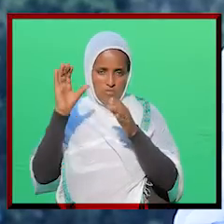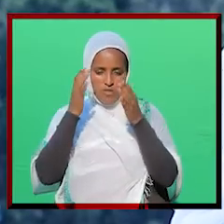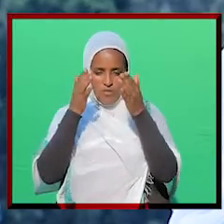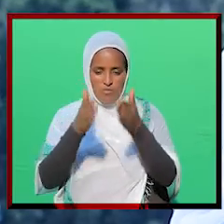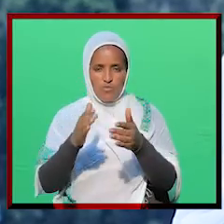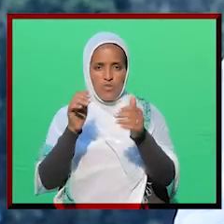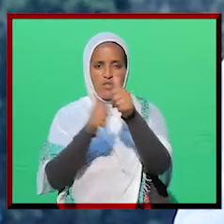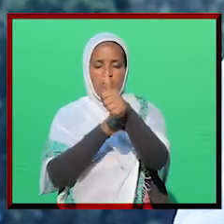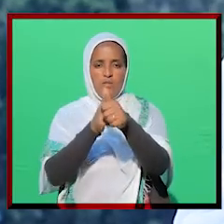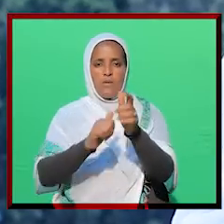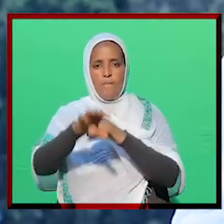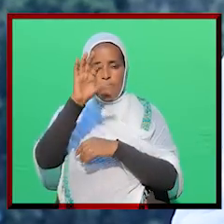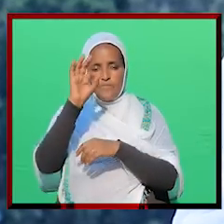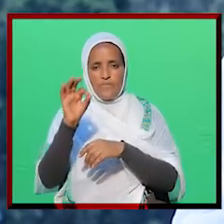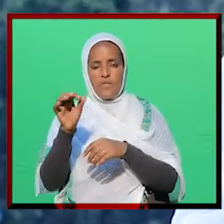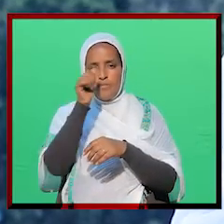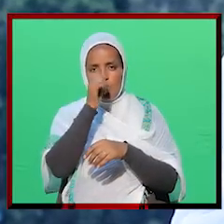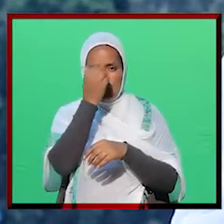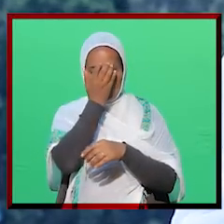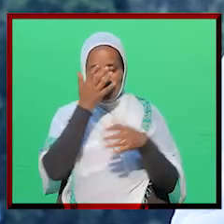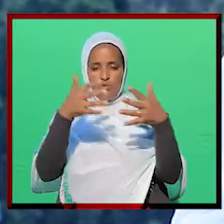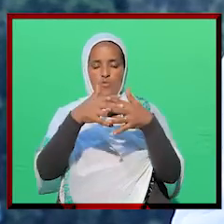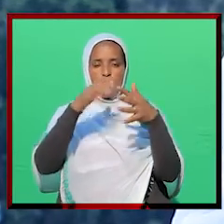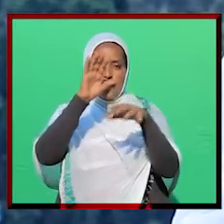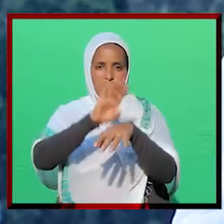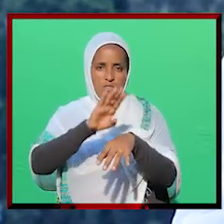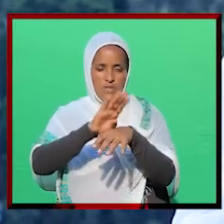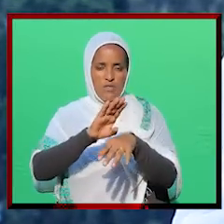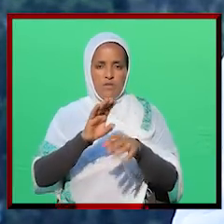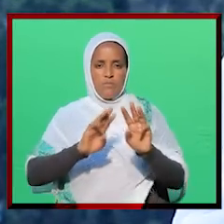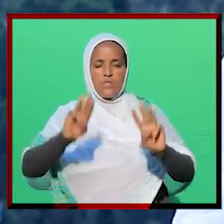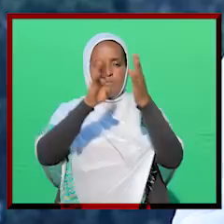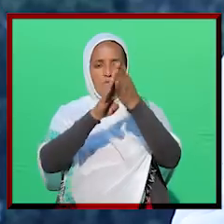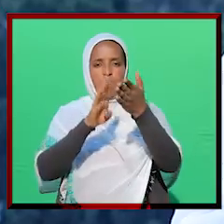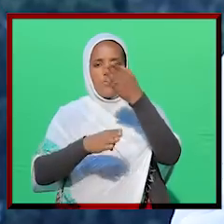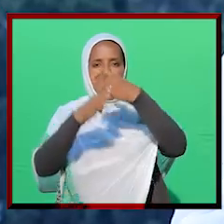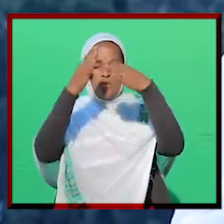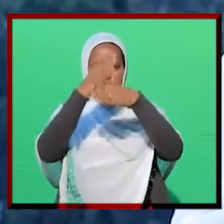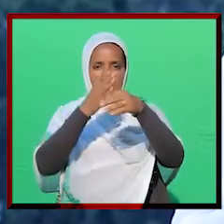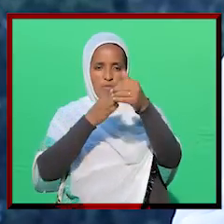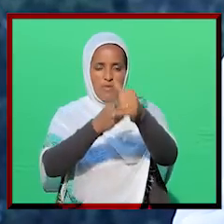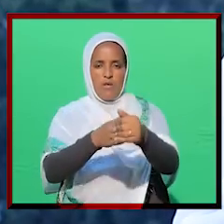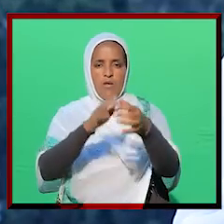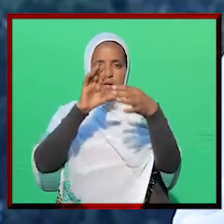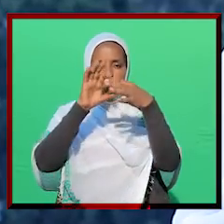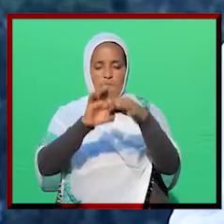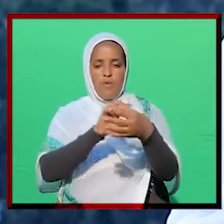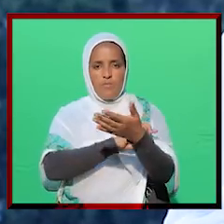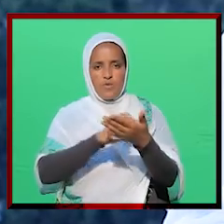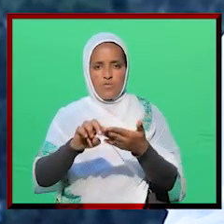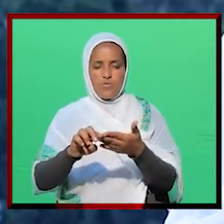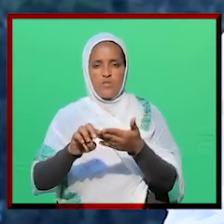የተወደዳችሁ አድማጭ ተመልካቾቻችን እየተከታተላችሁ የምትገኙት በኢትዮጵያ ኦርቶዶክስ ተዋሕዶ ቤተክርስቲያን በሰንበት ትምህርት ቤቶች ማደራጃ